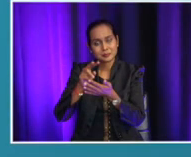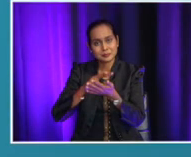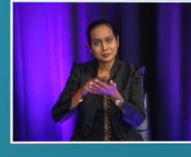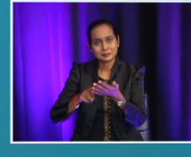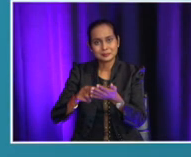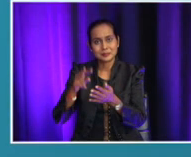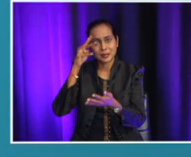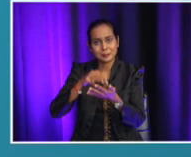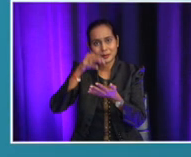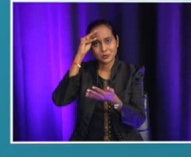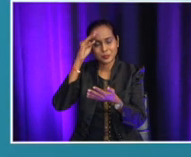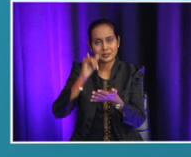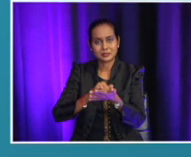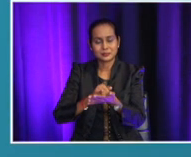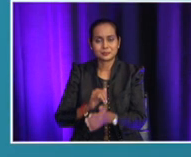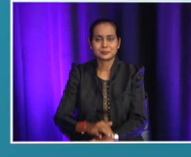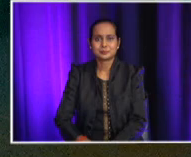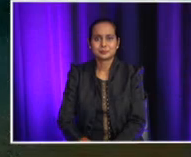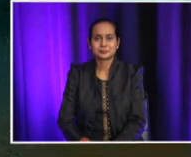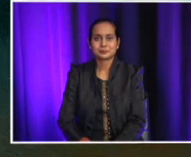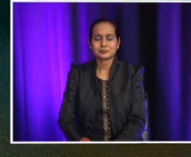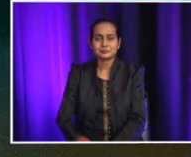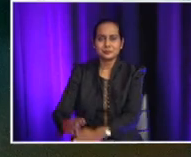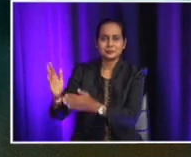Oke Siapakah murid tersebut